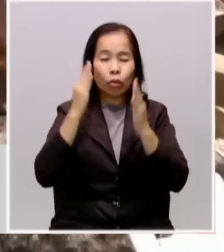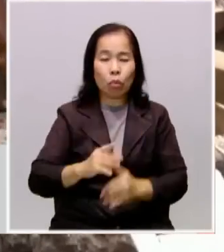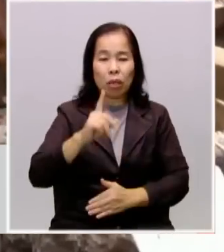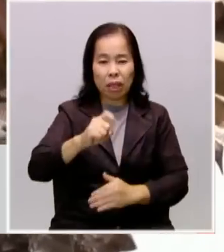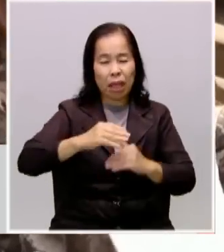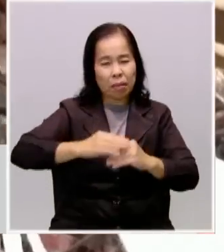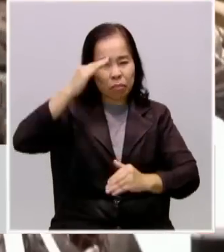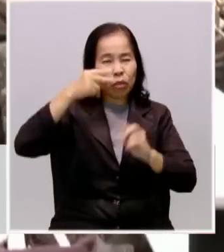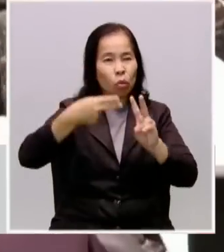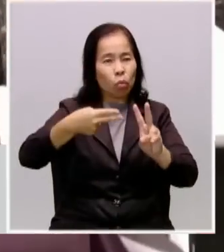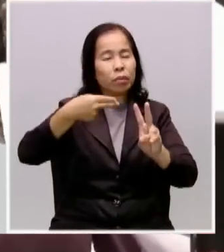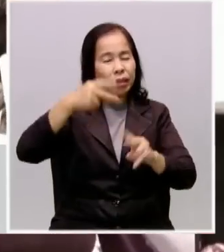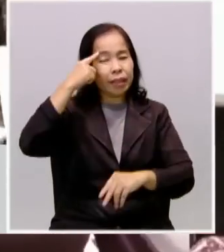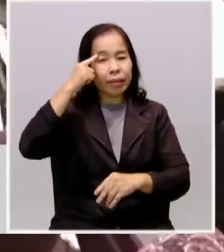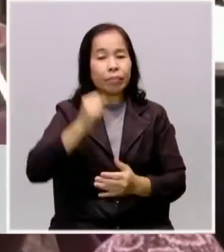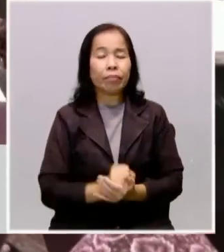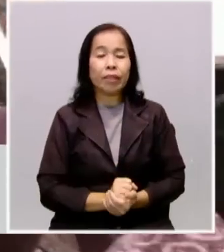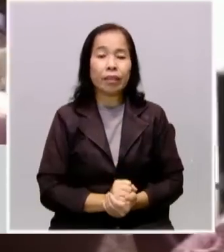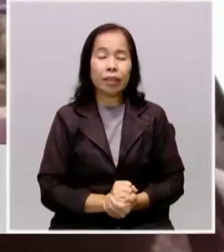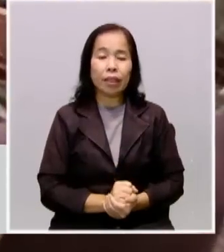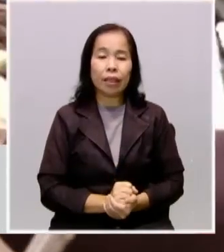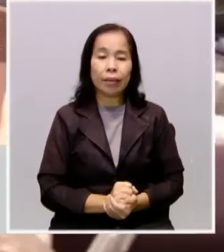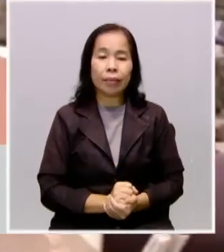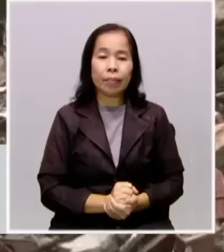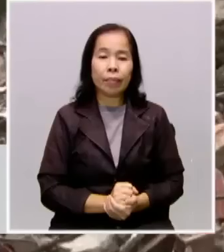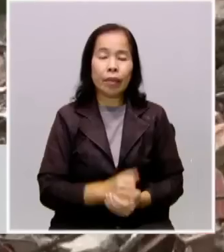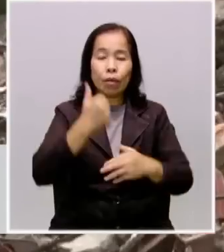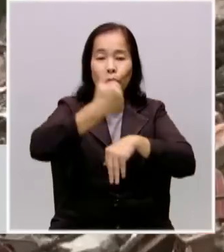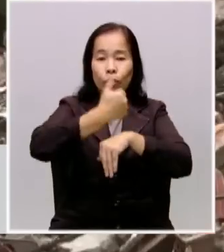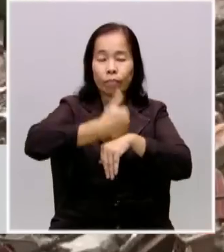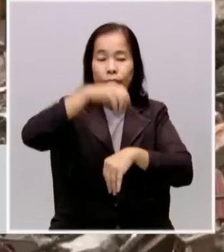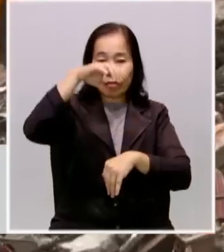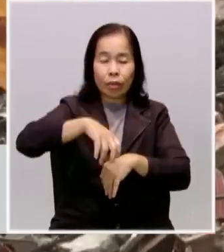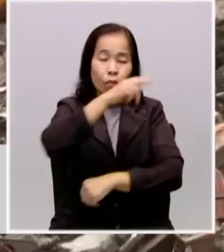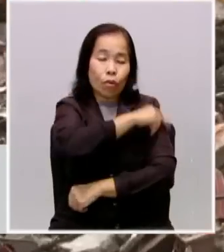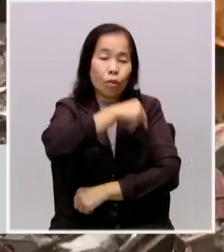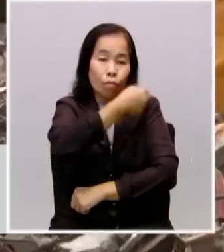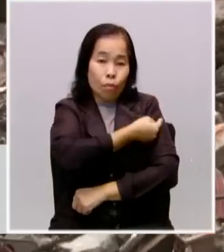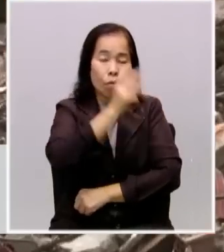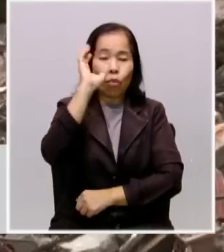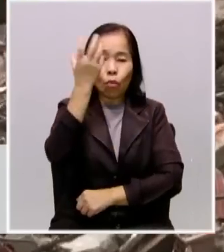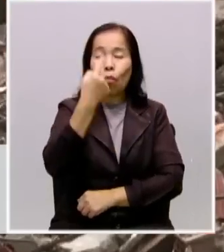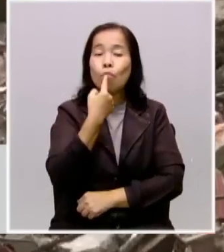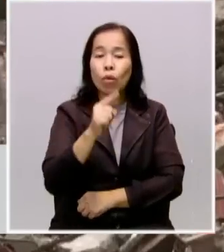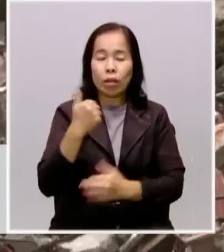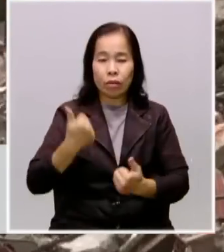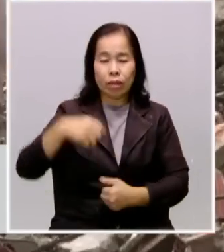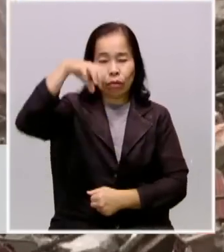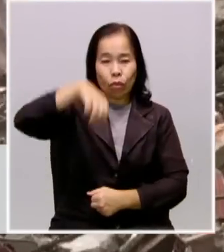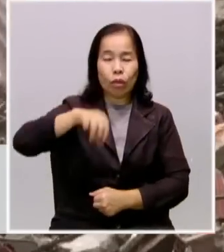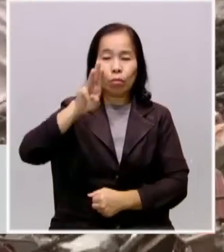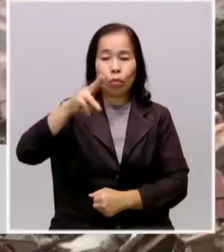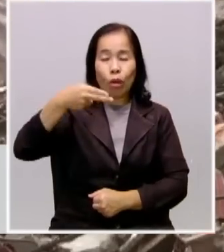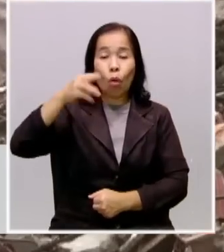ง 20,000 คนค่ะเทดรอสอัดฮานอมเกเบรียซุสผู้อำนวยการองค์การอนามัยโลกแถลงว่า WHO เตรียมจะ